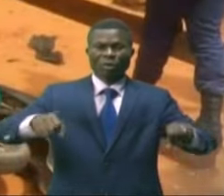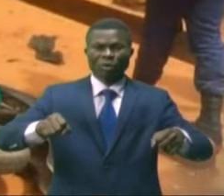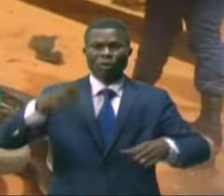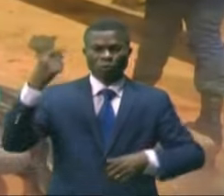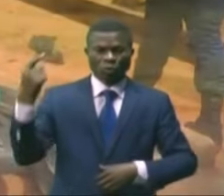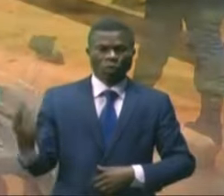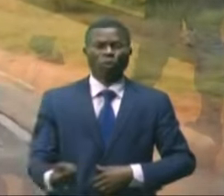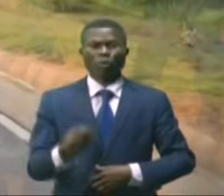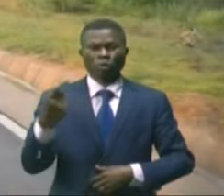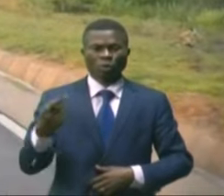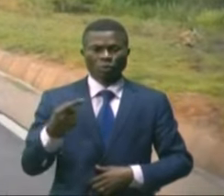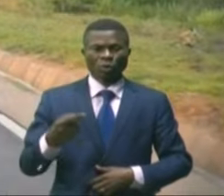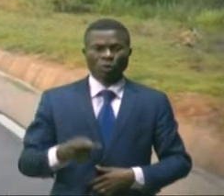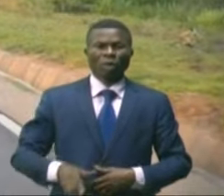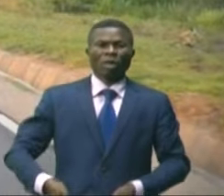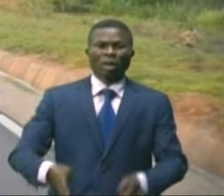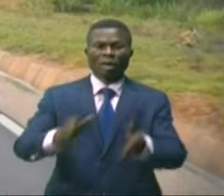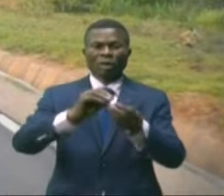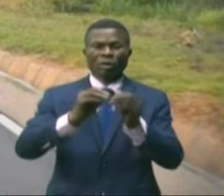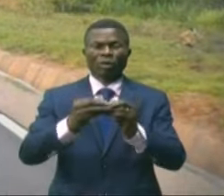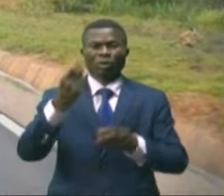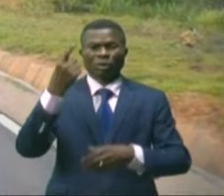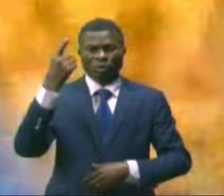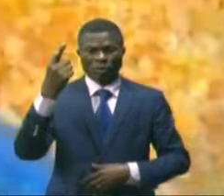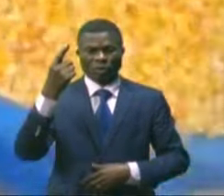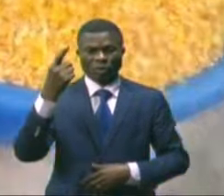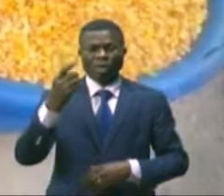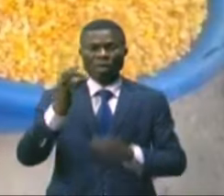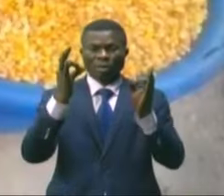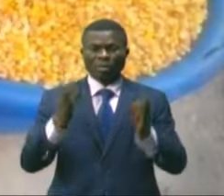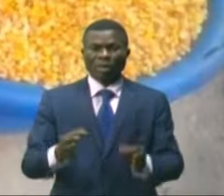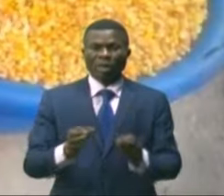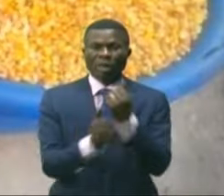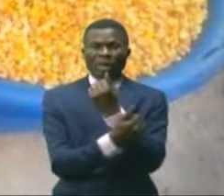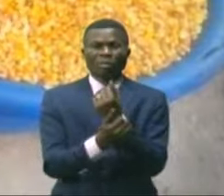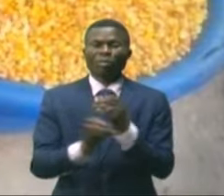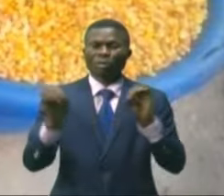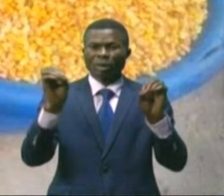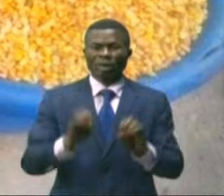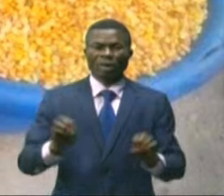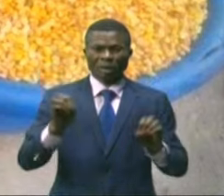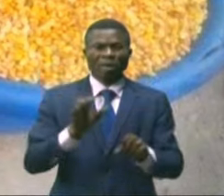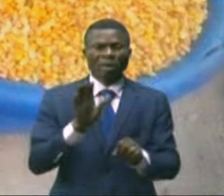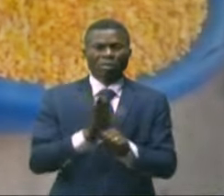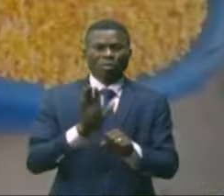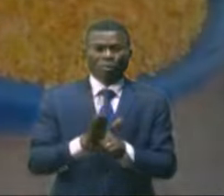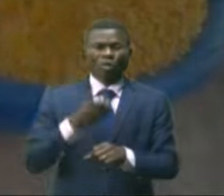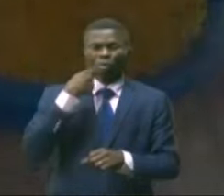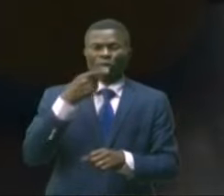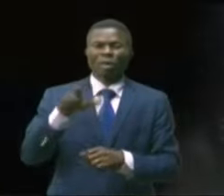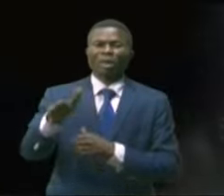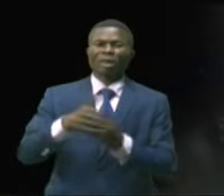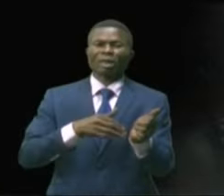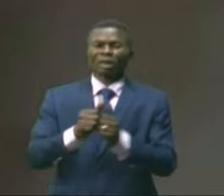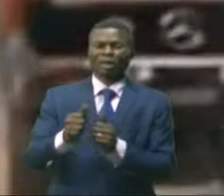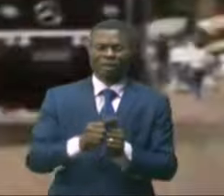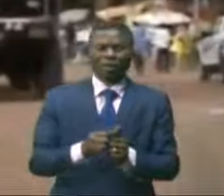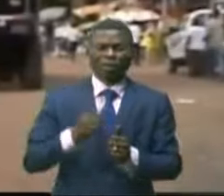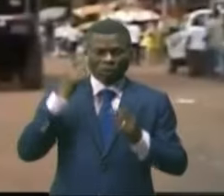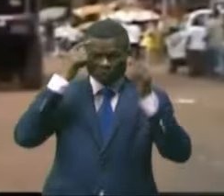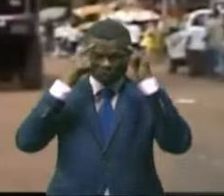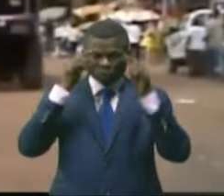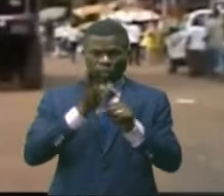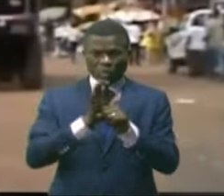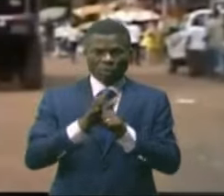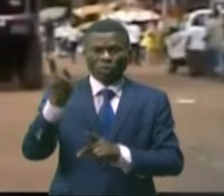récurrents sur la nationale numéro 1, manque de maïs, autant de mots qui perturbent la quiétude de la